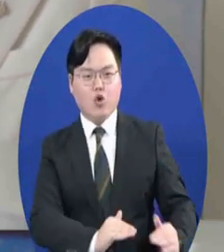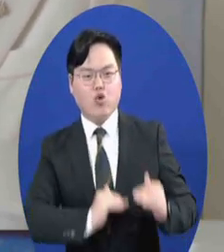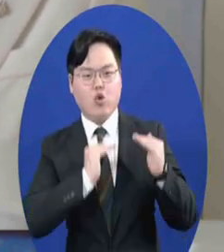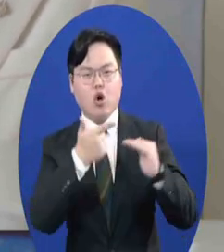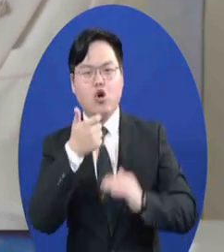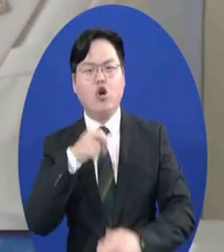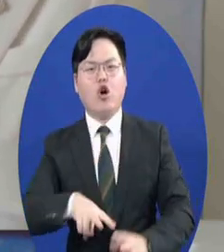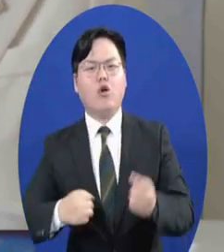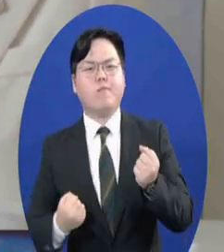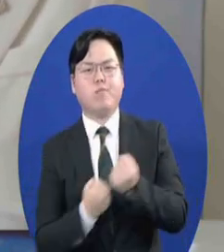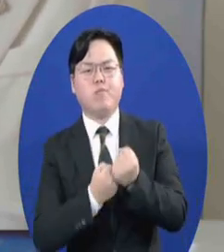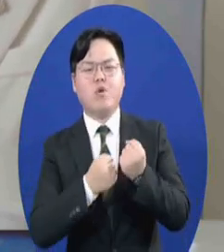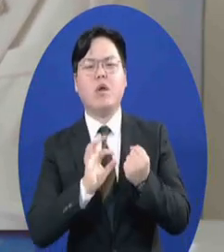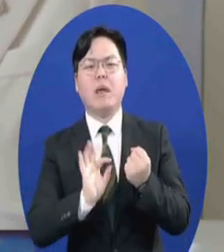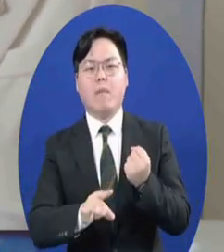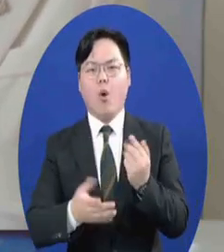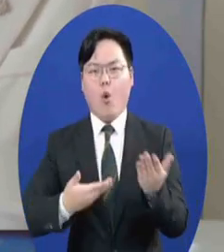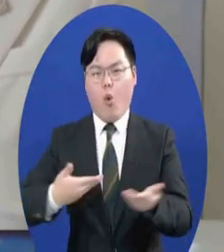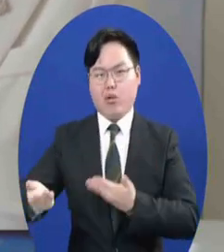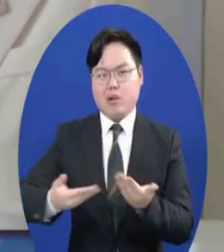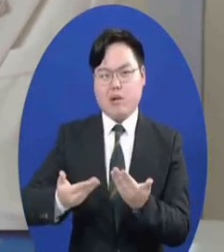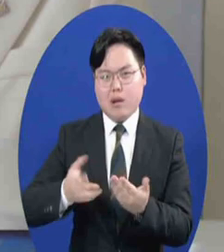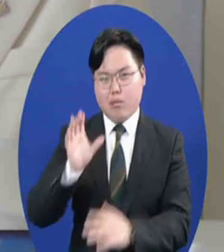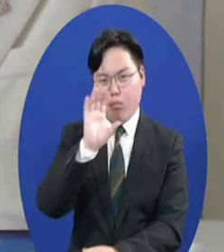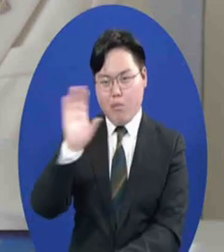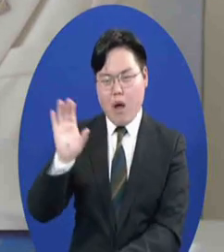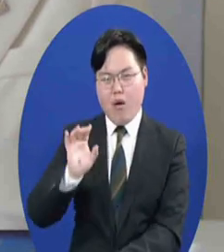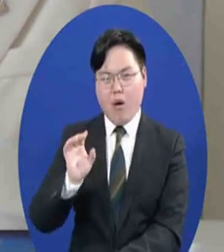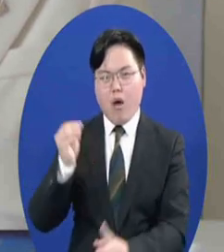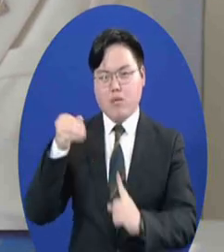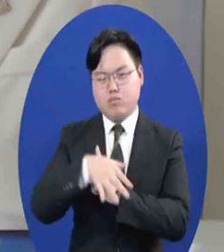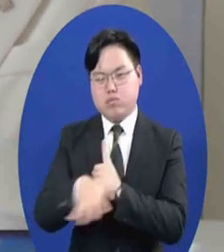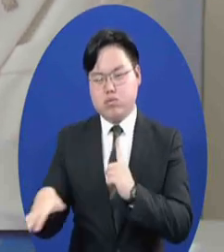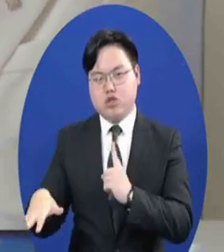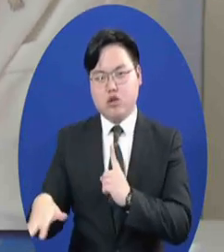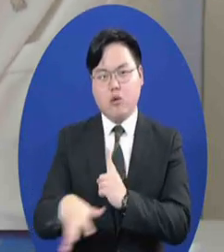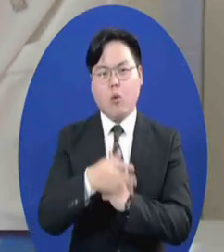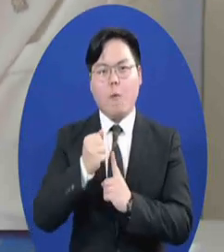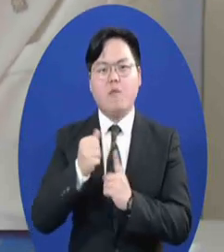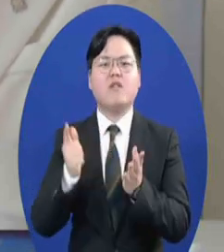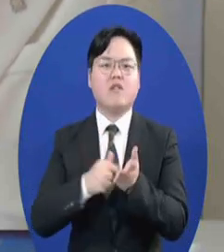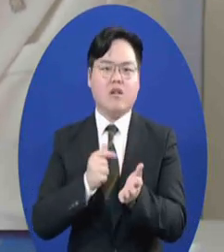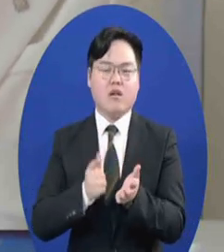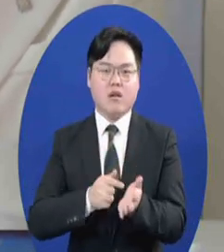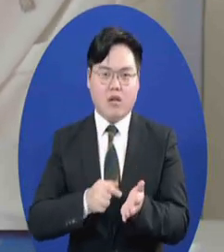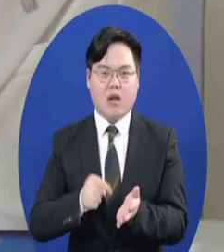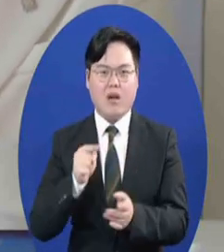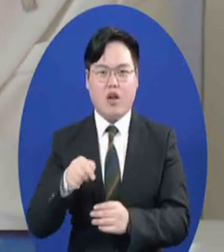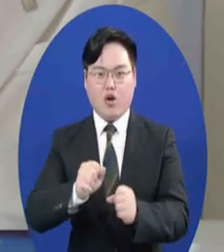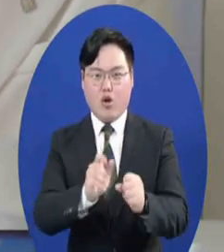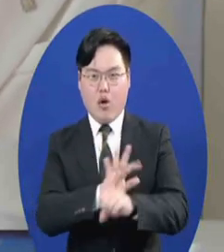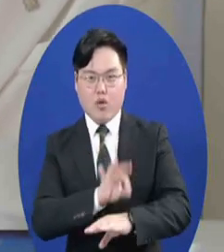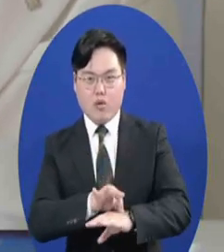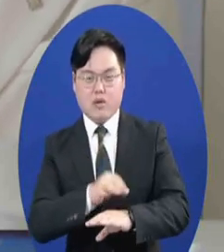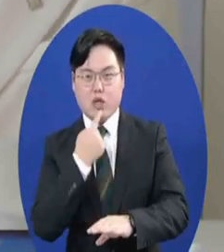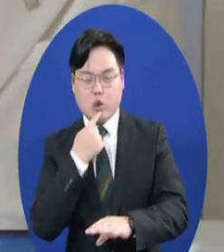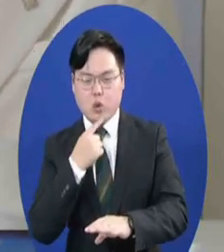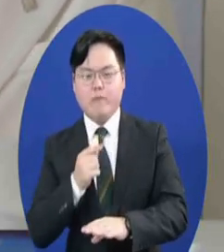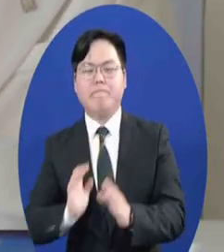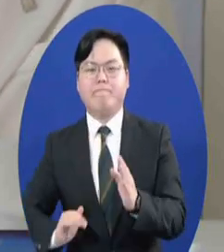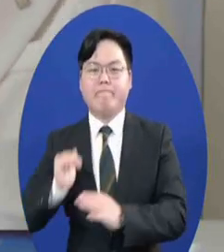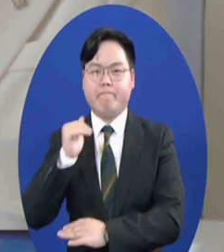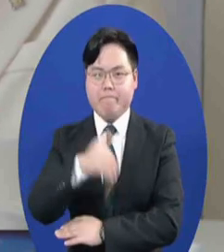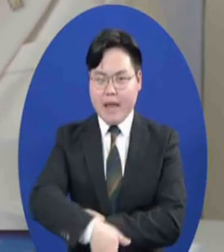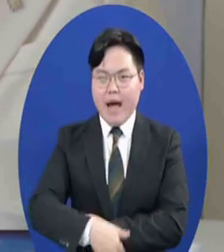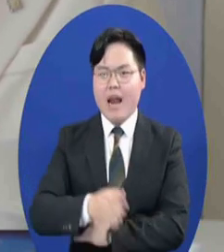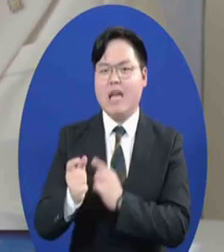хөгжлийн гол тулгуур болсон энэ худалдааны салбарын одоо нэгдсэн бодлого зохицуулалт яг энэ цаг үед бас энэ цар тахлын дараах одоо үеийг